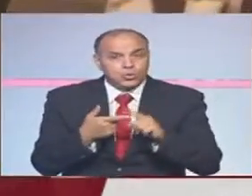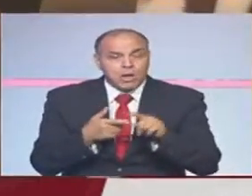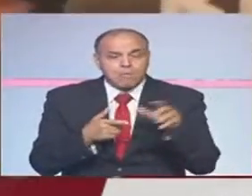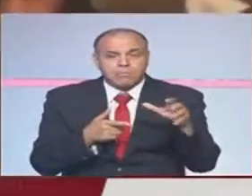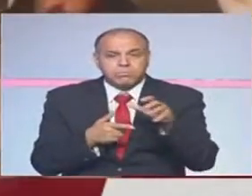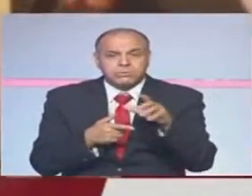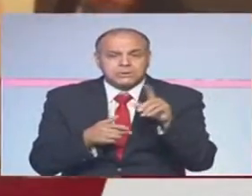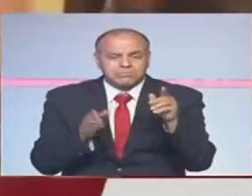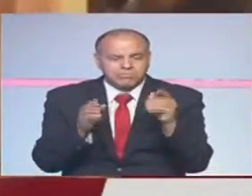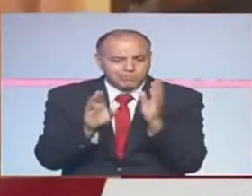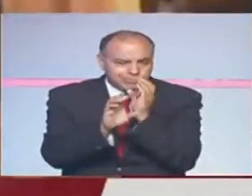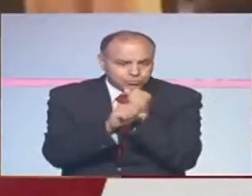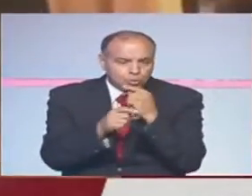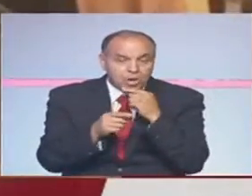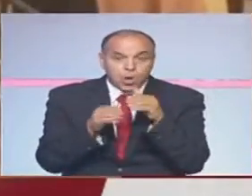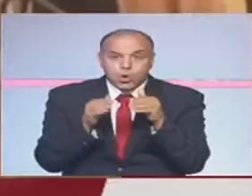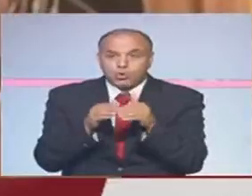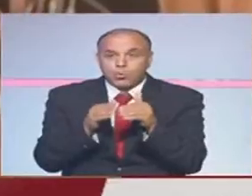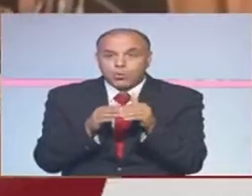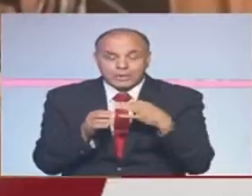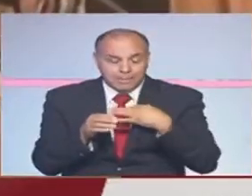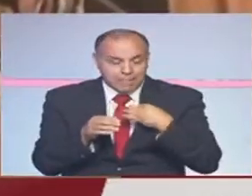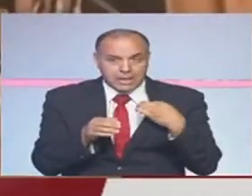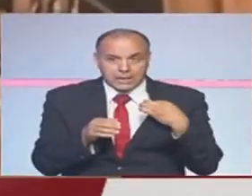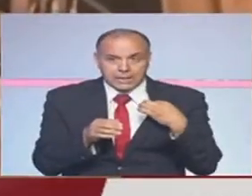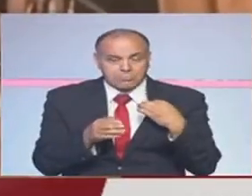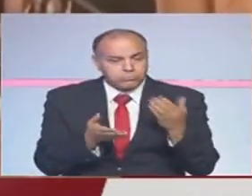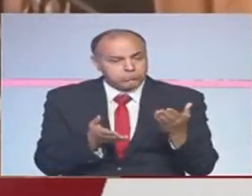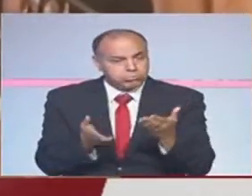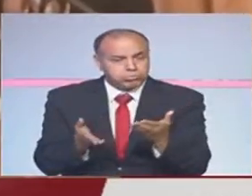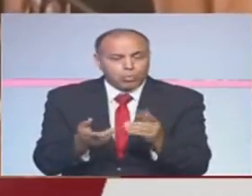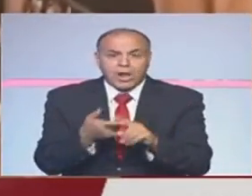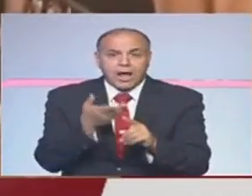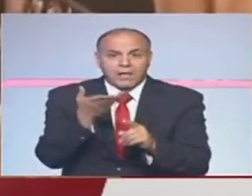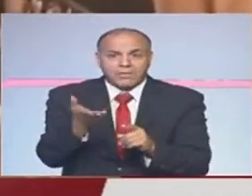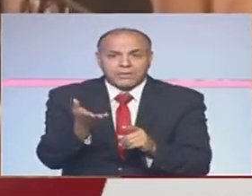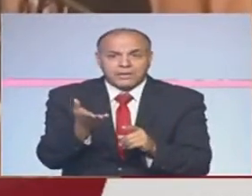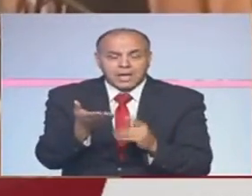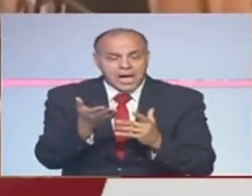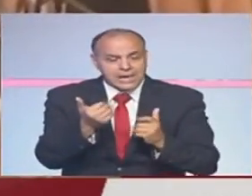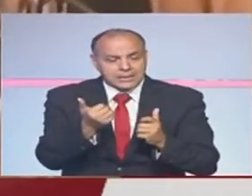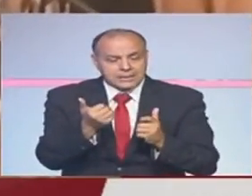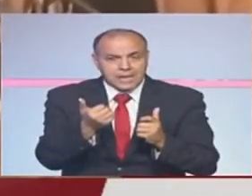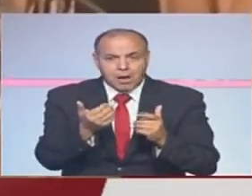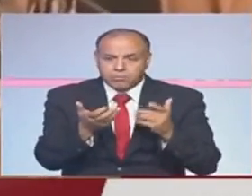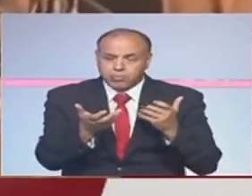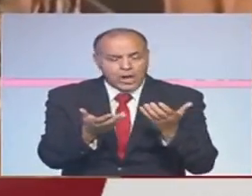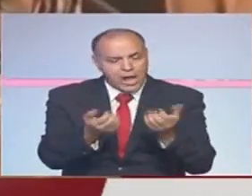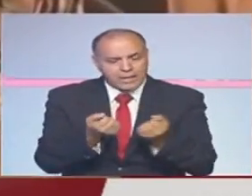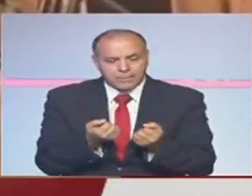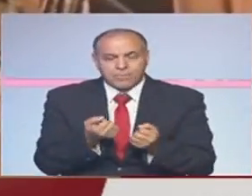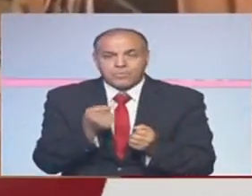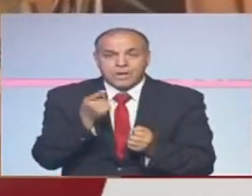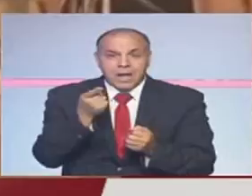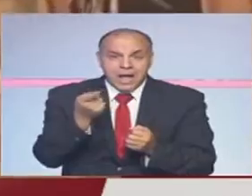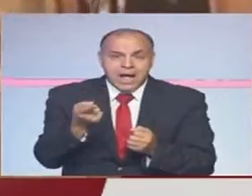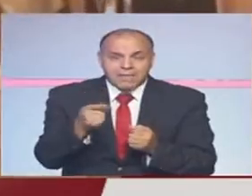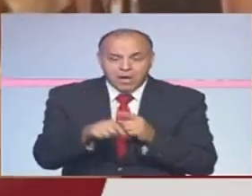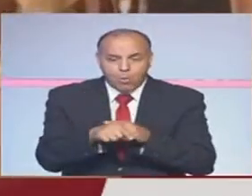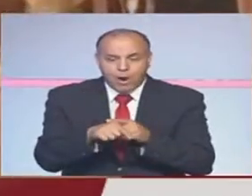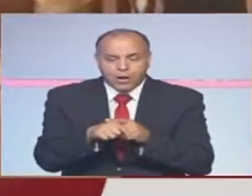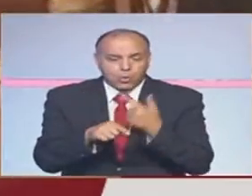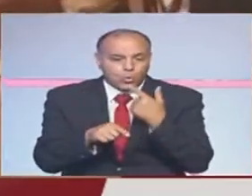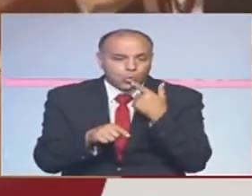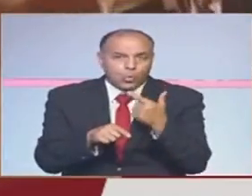اماكن سريه دائما المدنيين الى تسليم ما بحوزتهم من اسلحه وذخيره ياتينا في وقت